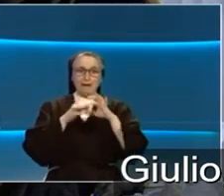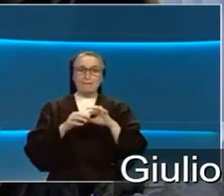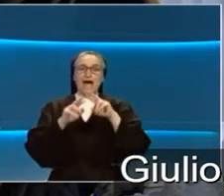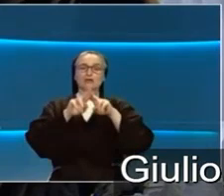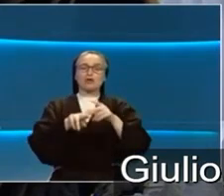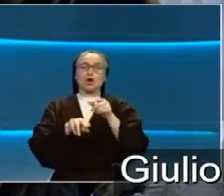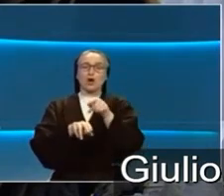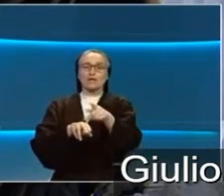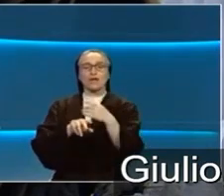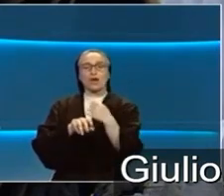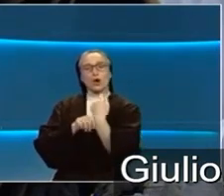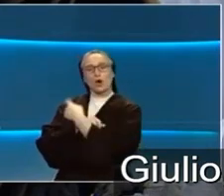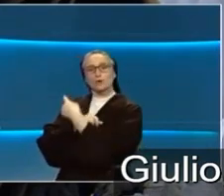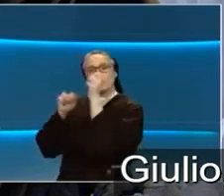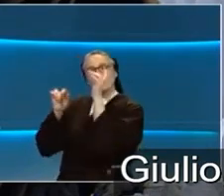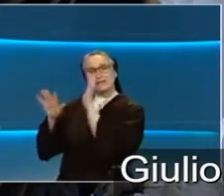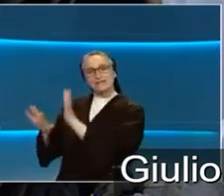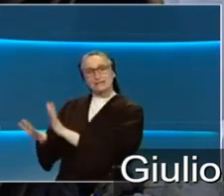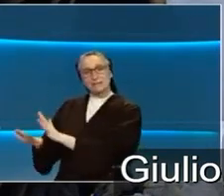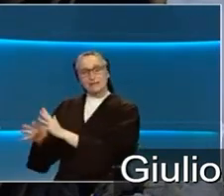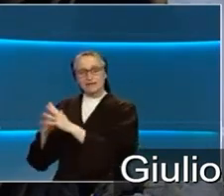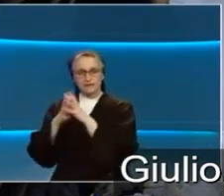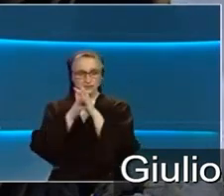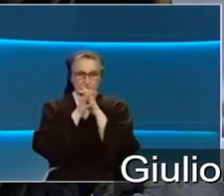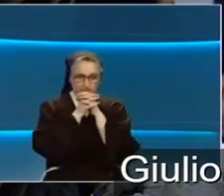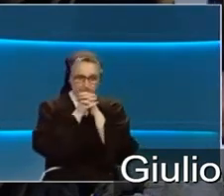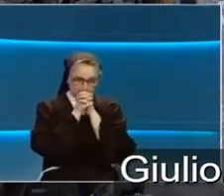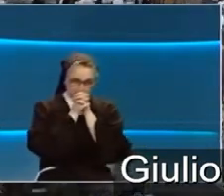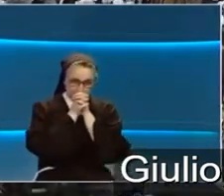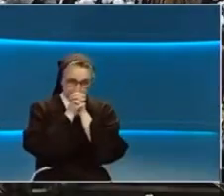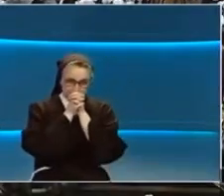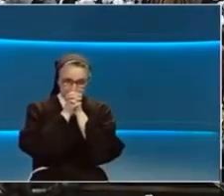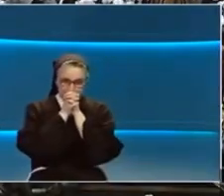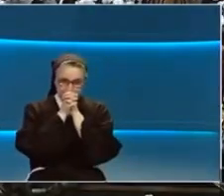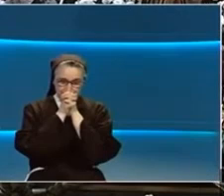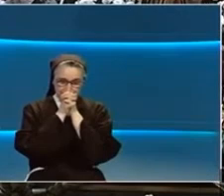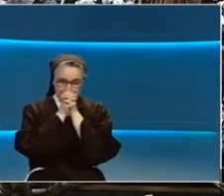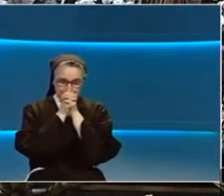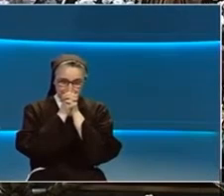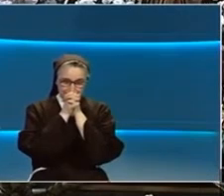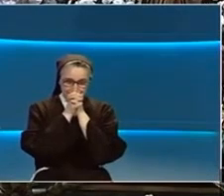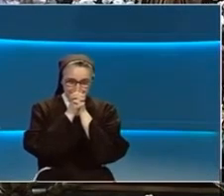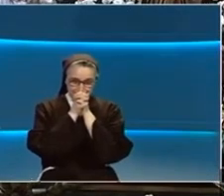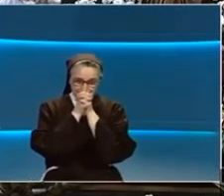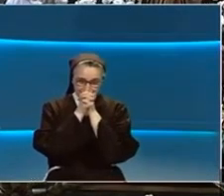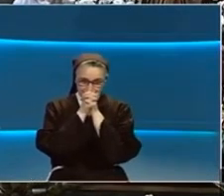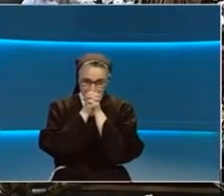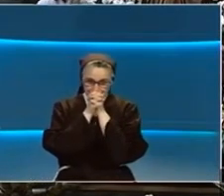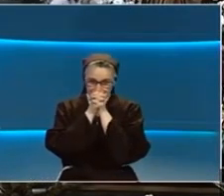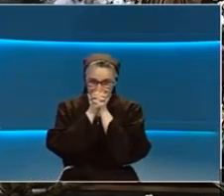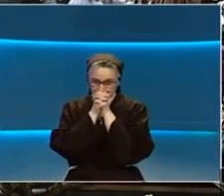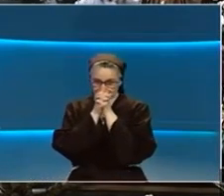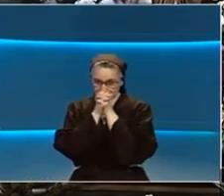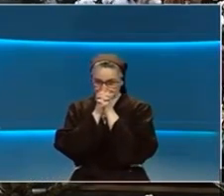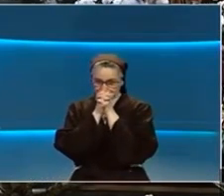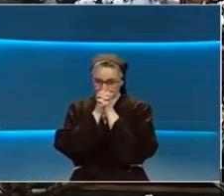pace sia con te. E con il tuo spirito.